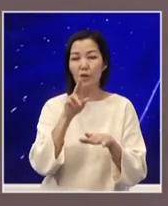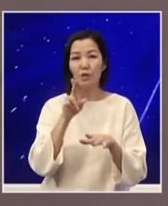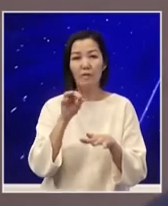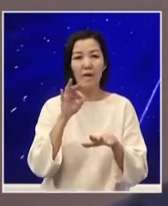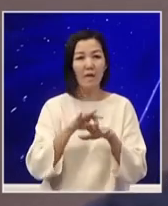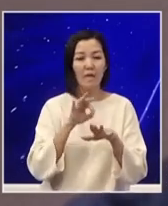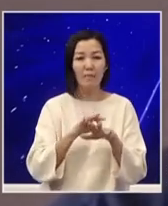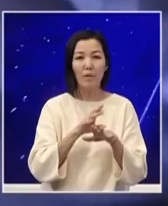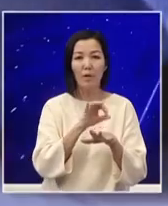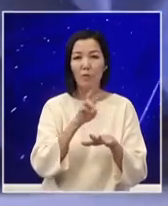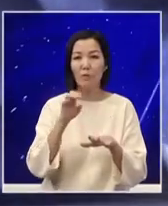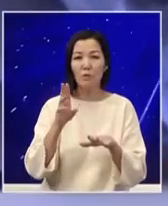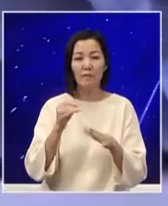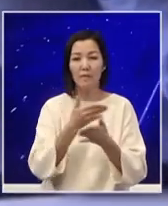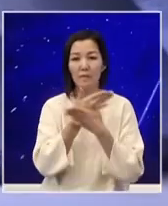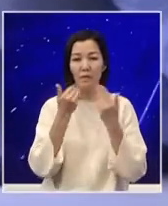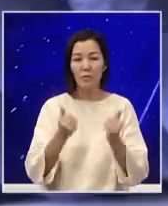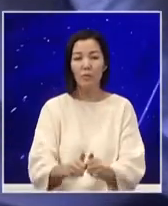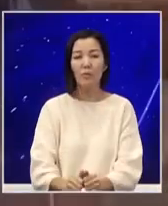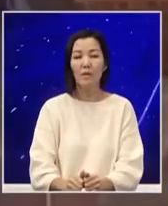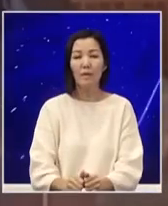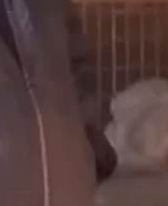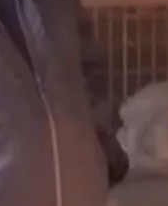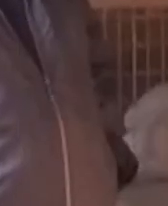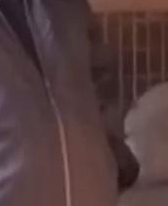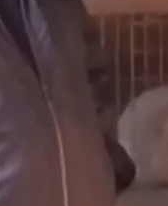в южной столице не выявлено.